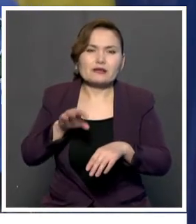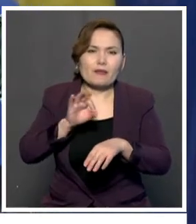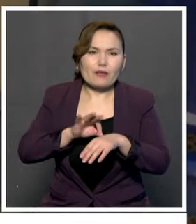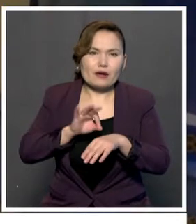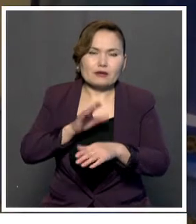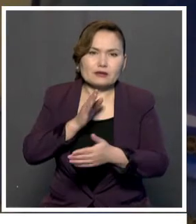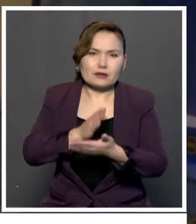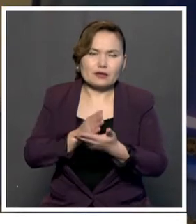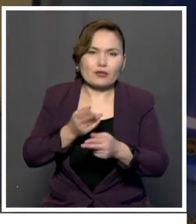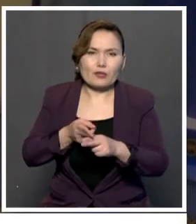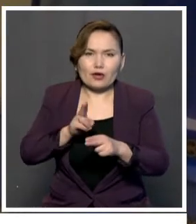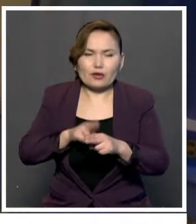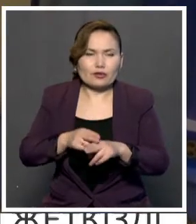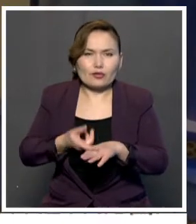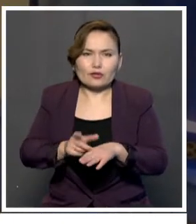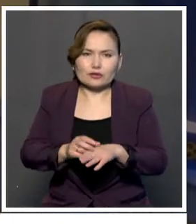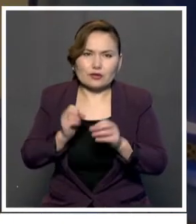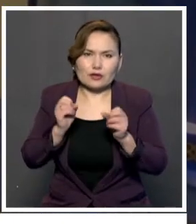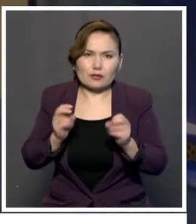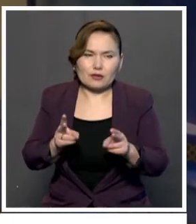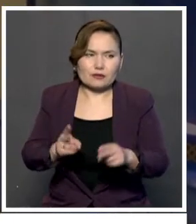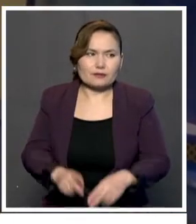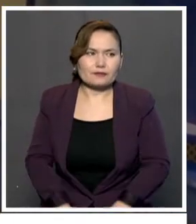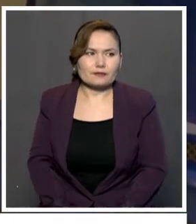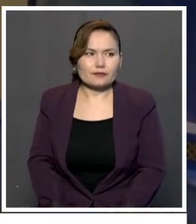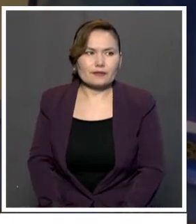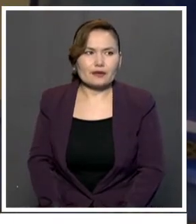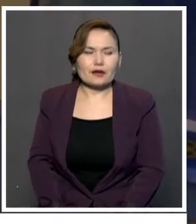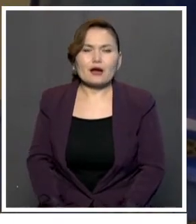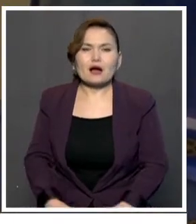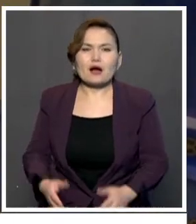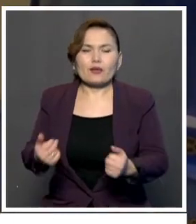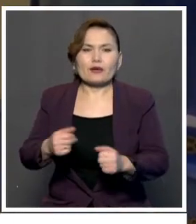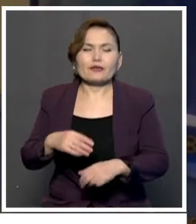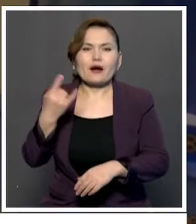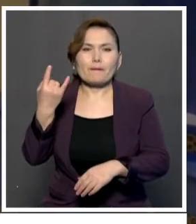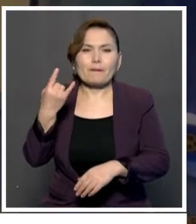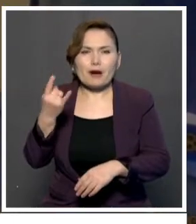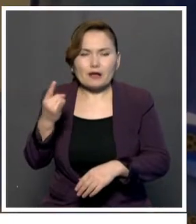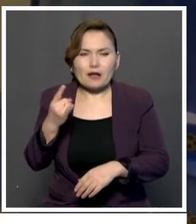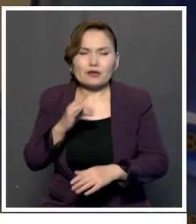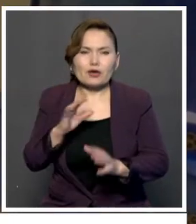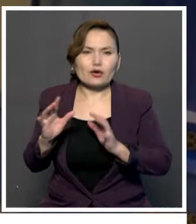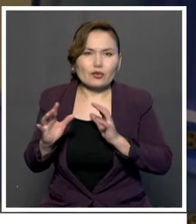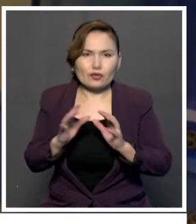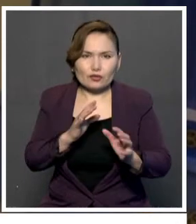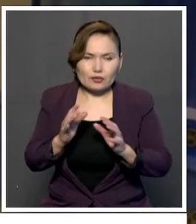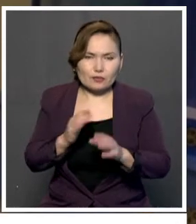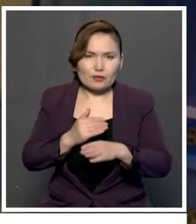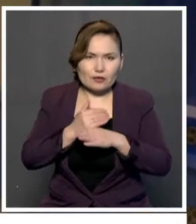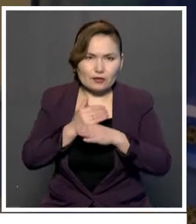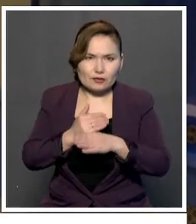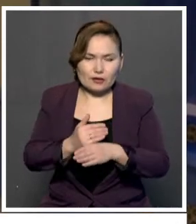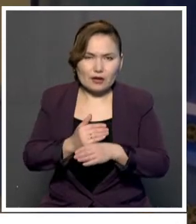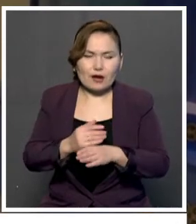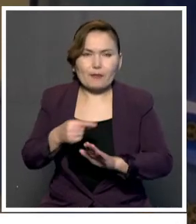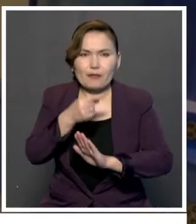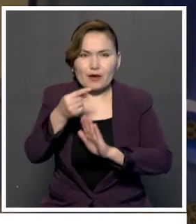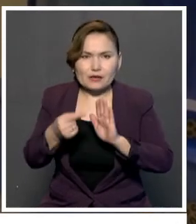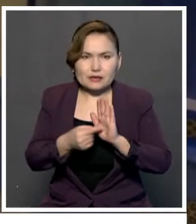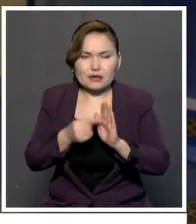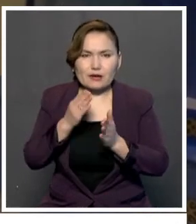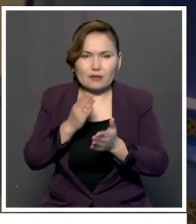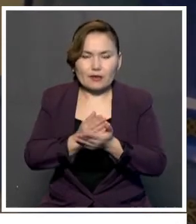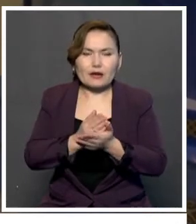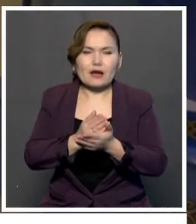білмейді. Қайшықтар болып тұр. Ең біріншіден бала күтімінен байланысты. Екінші мәселе,